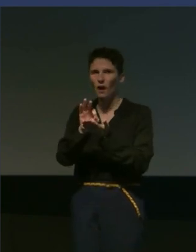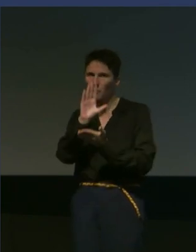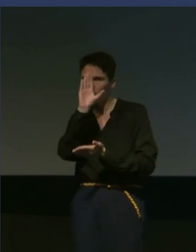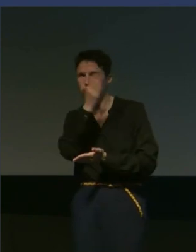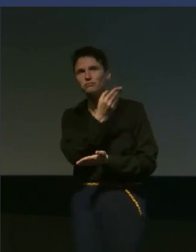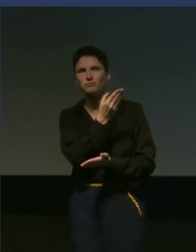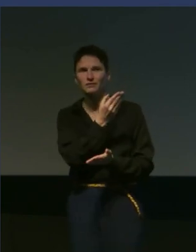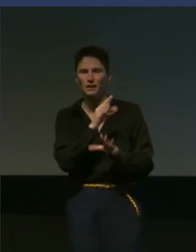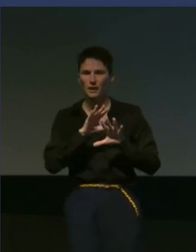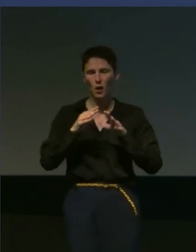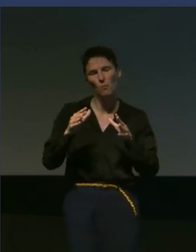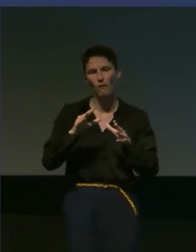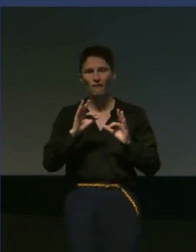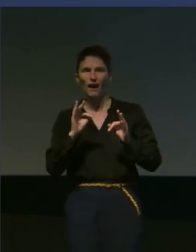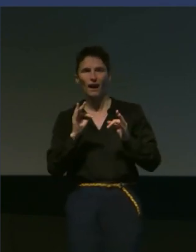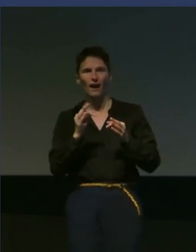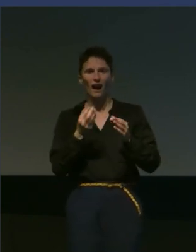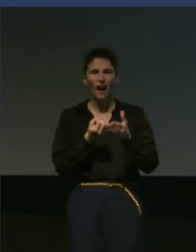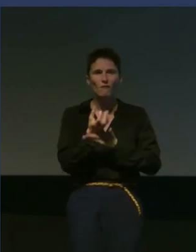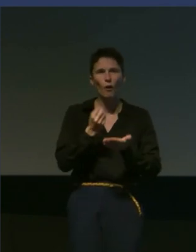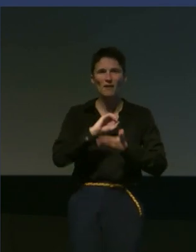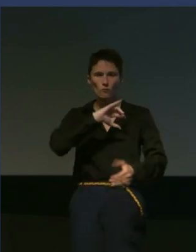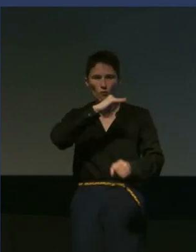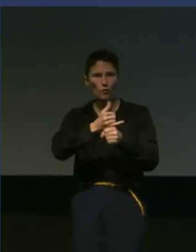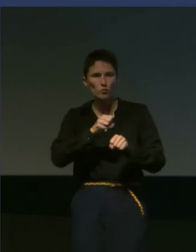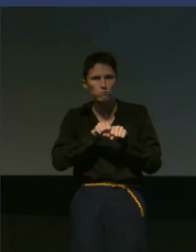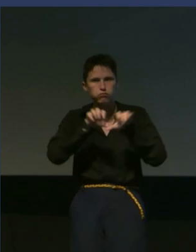diffuser leur fake news, des choses d'information.